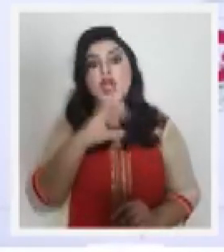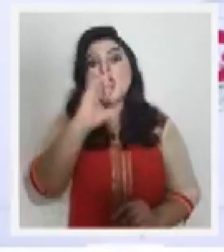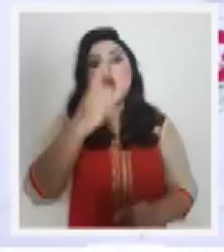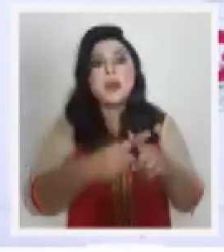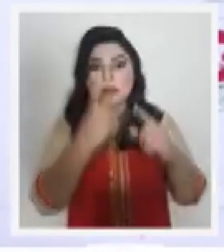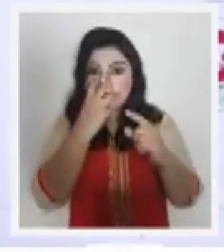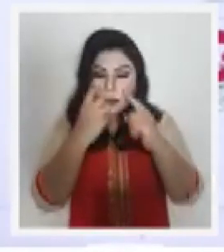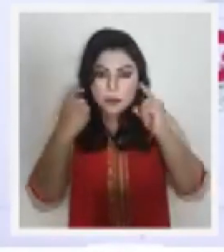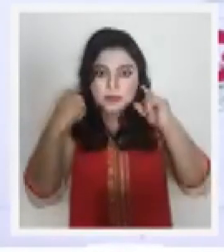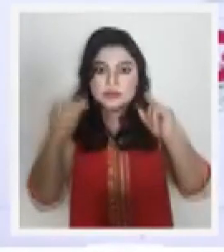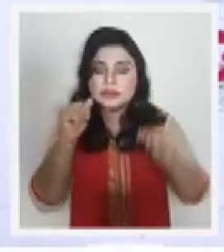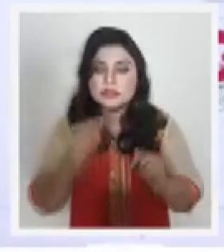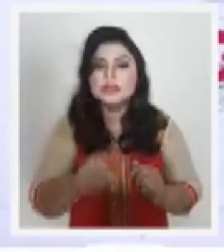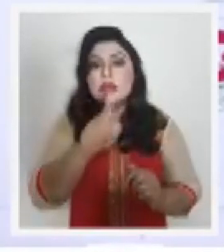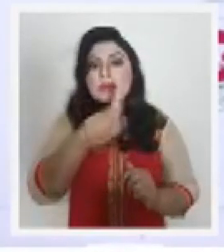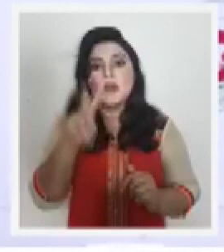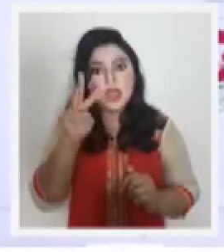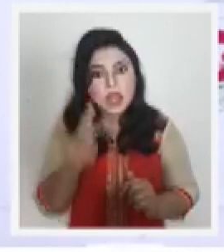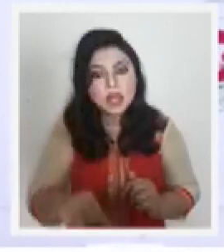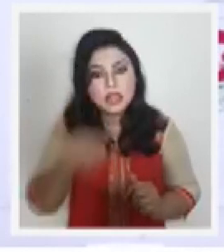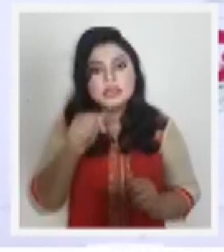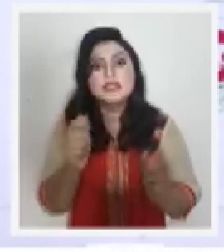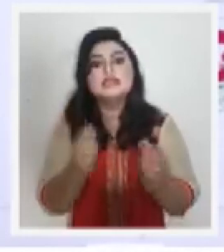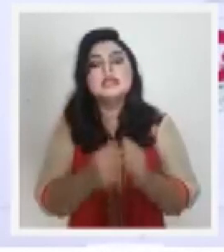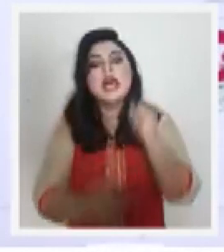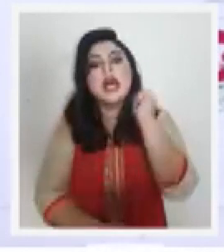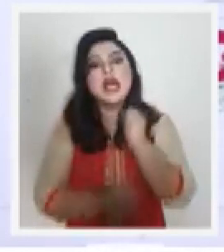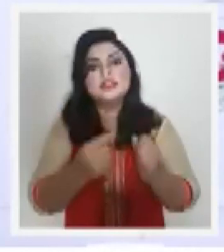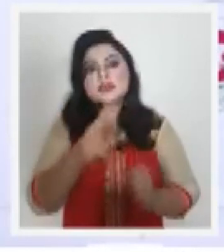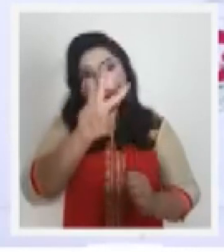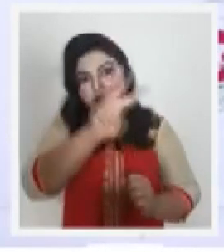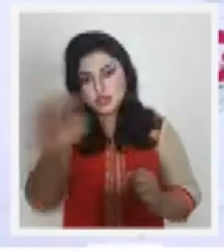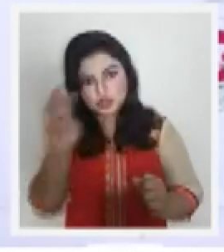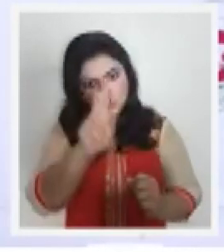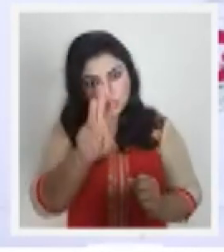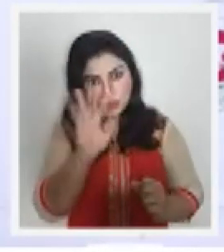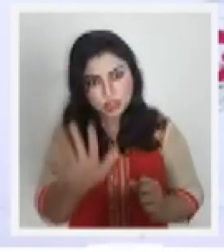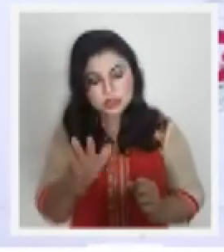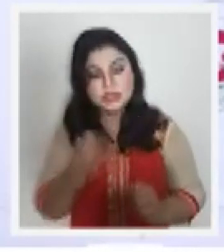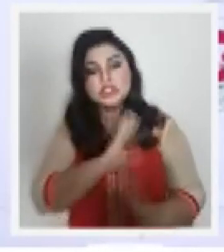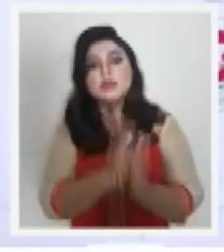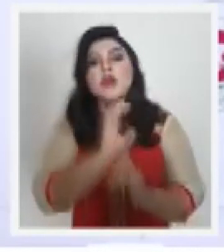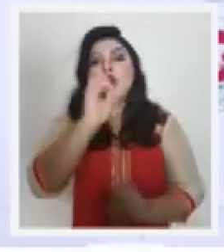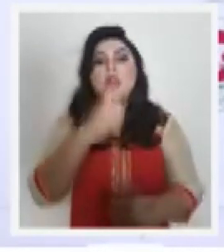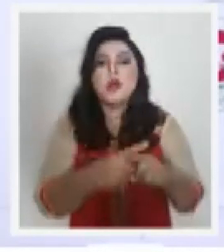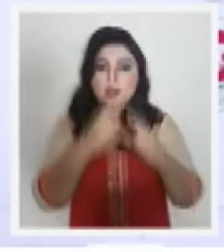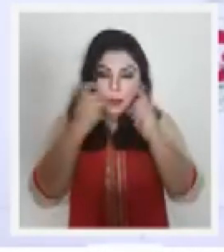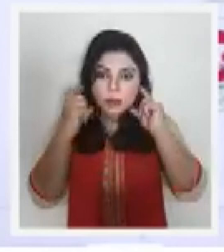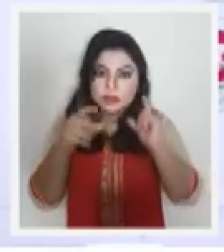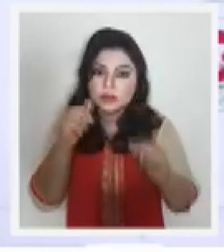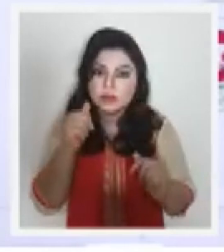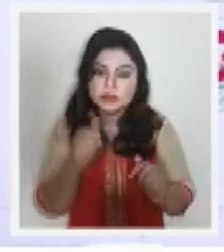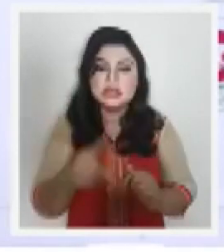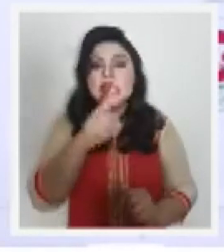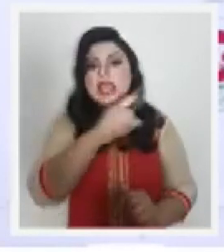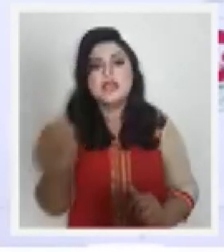শয্যা খালি আছে 230টি। সারা দেশে অক্সিজেন সিলিন্ডারের সংখ্যা 12,557টি, সারা দেশে হাইফ্লো ন্যাজাল